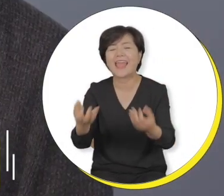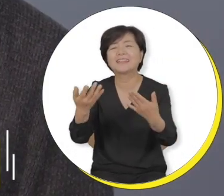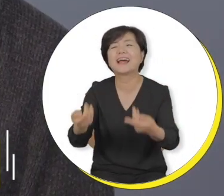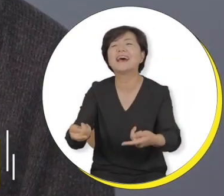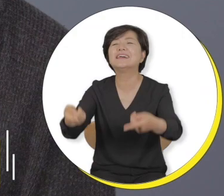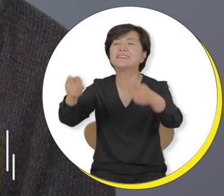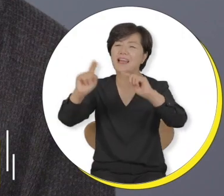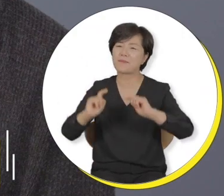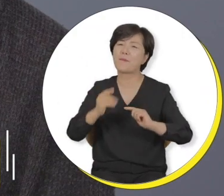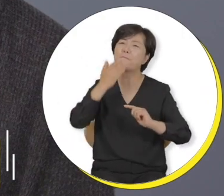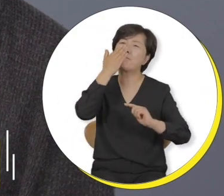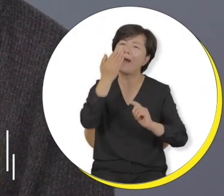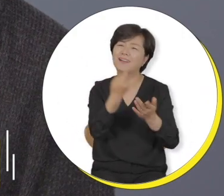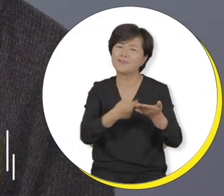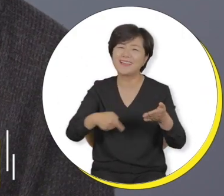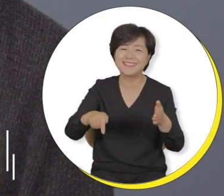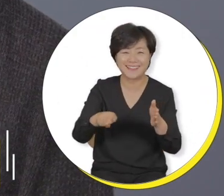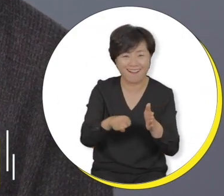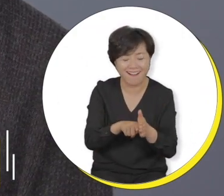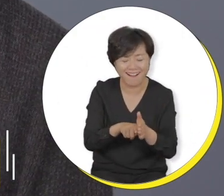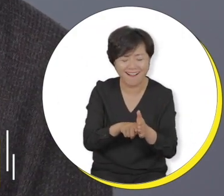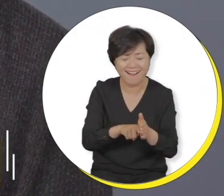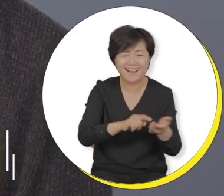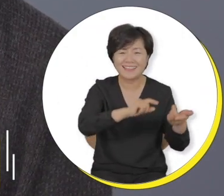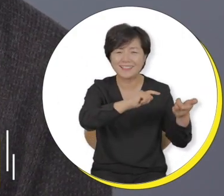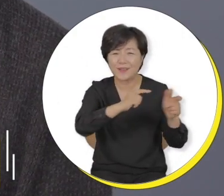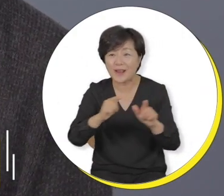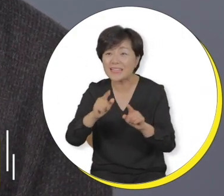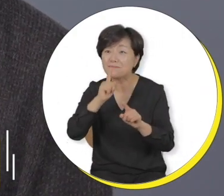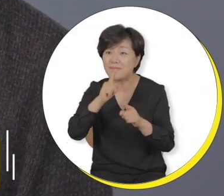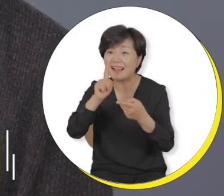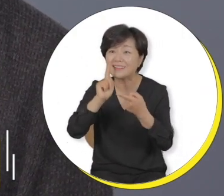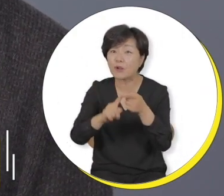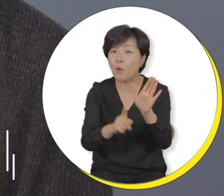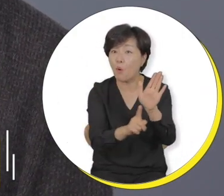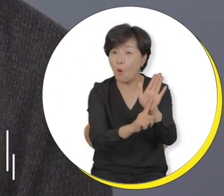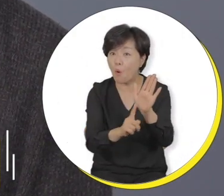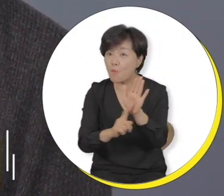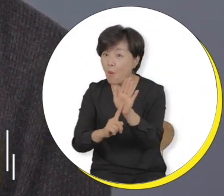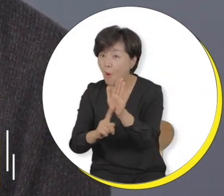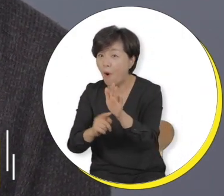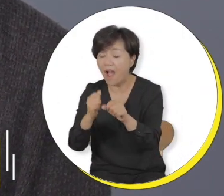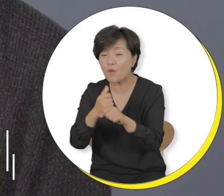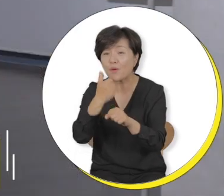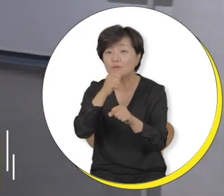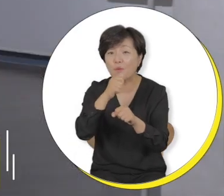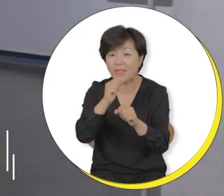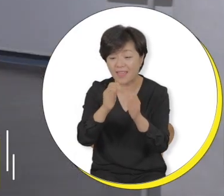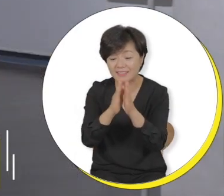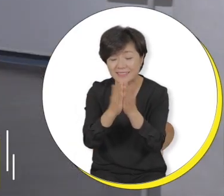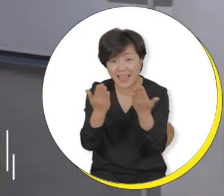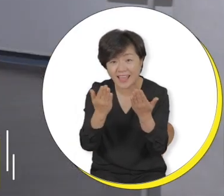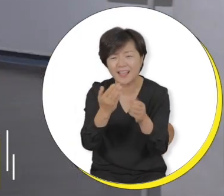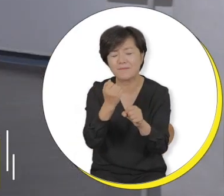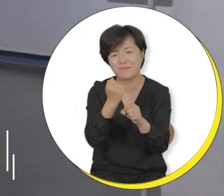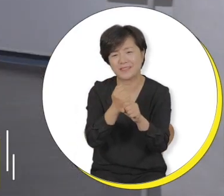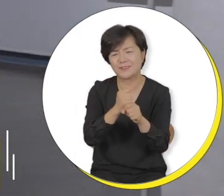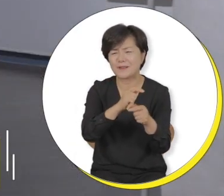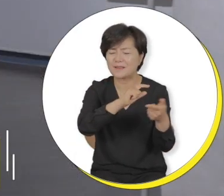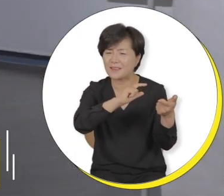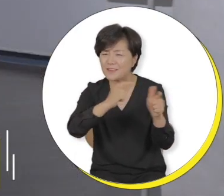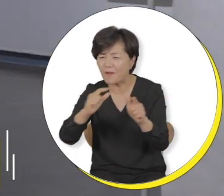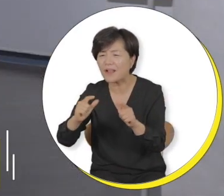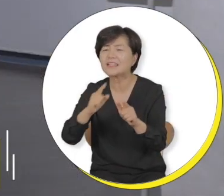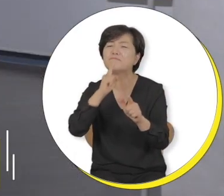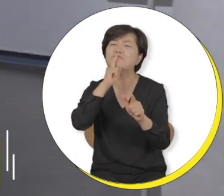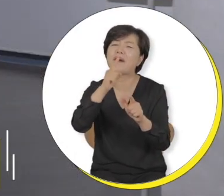행사에 참여할 수 있게 다양한 언어로 홍보를 하고 안내문도 그렇게